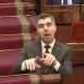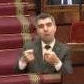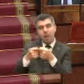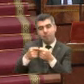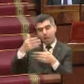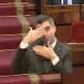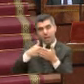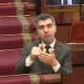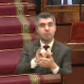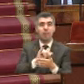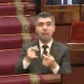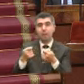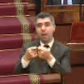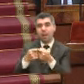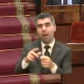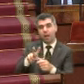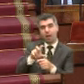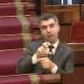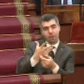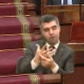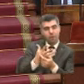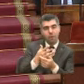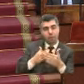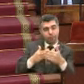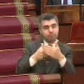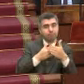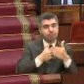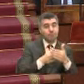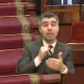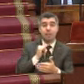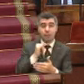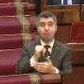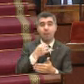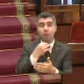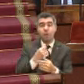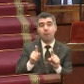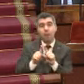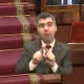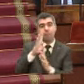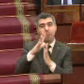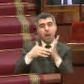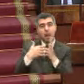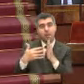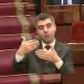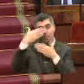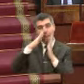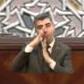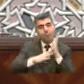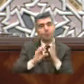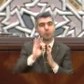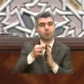الأول امتدادا للثاني والتصدي لهما مسؤولية جماعية ويتطلب الأمر خطة وطنية مندمجة. شكراً سيد